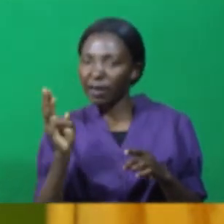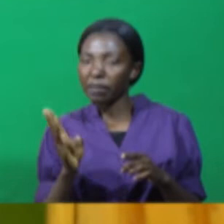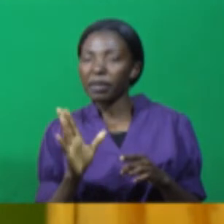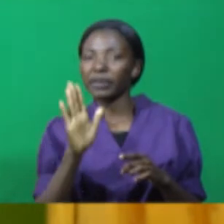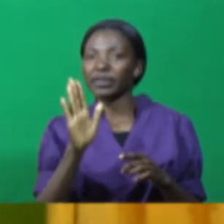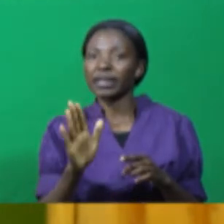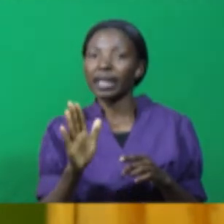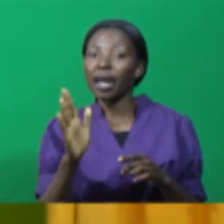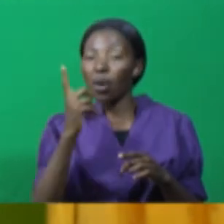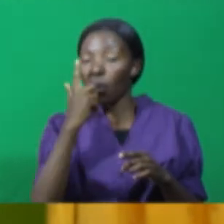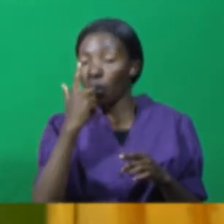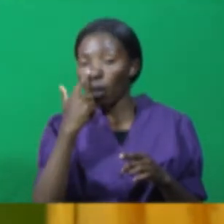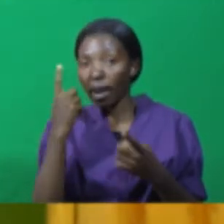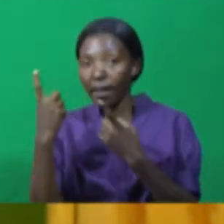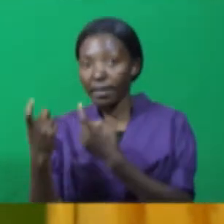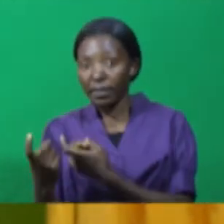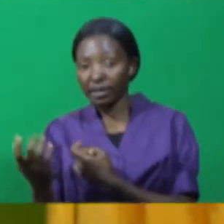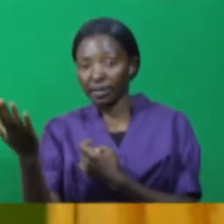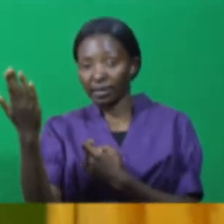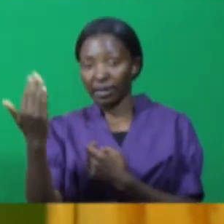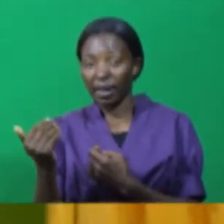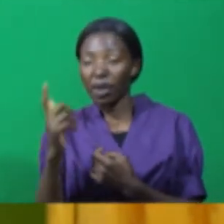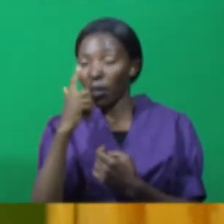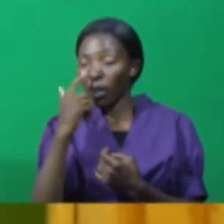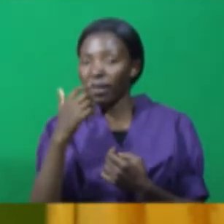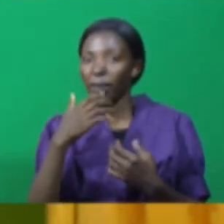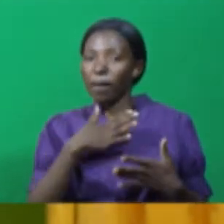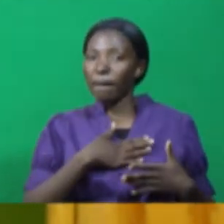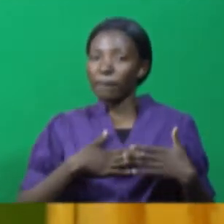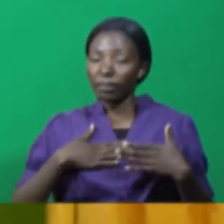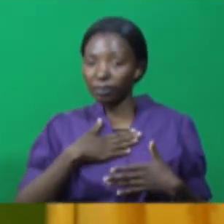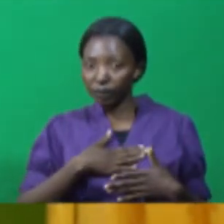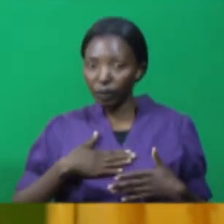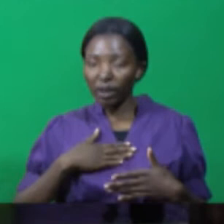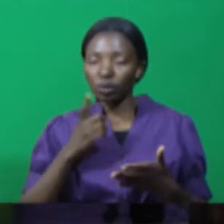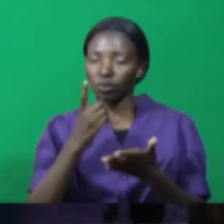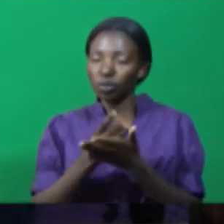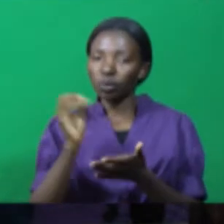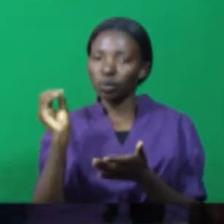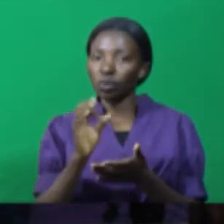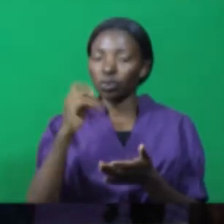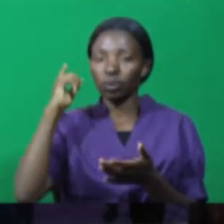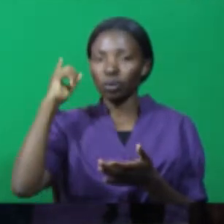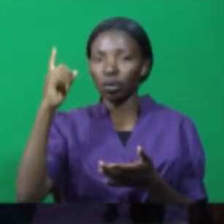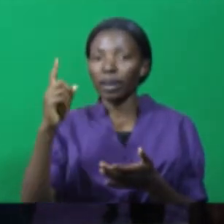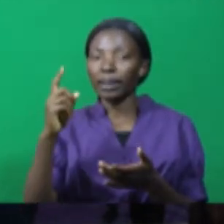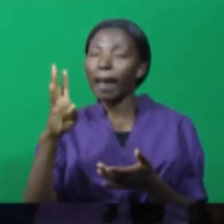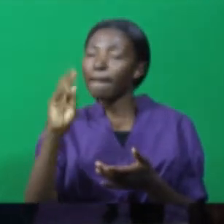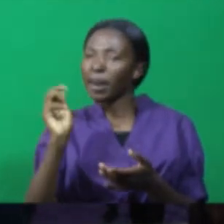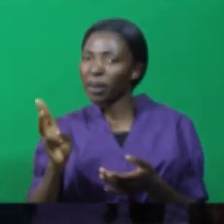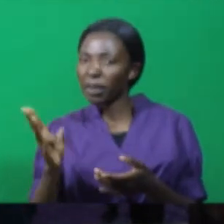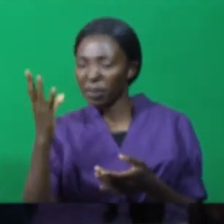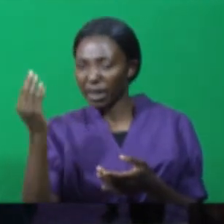pakamanikidzika, muedzo wandivinga, kana ndagara ndine shungu dzekuitira Mwari zvakanaka. Problem iri kuitika kwafana vakawanda ka.